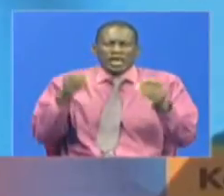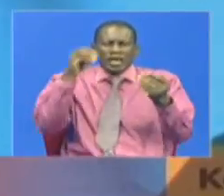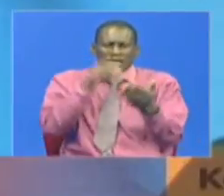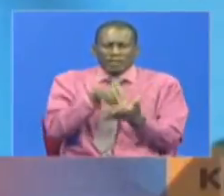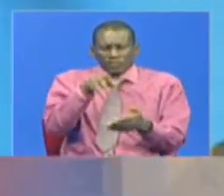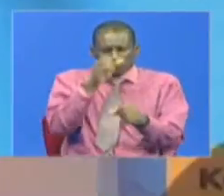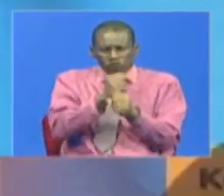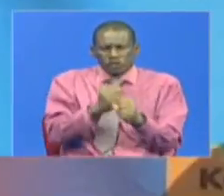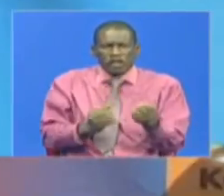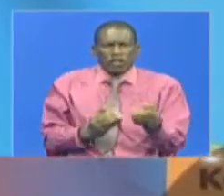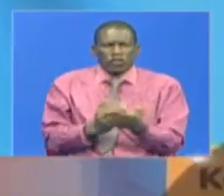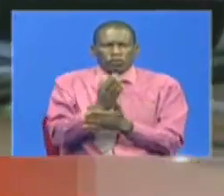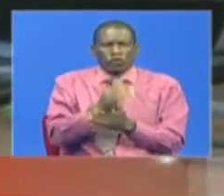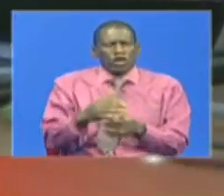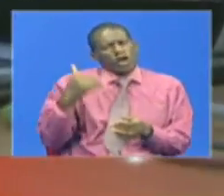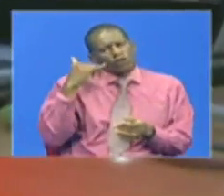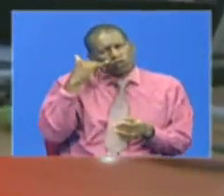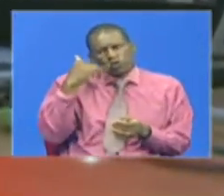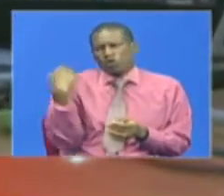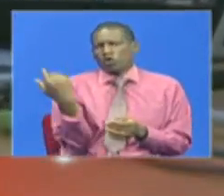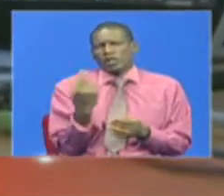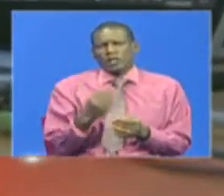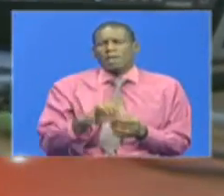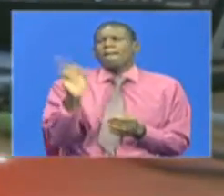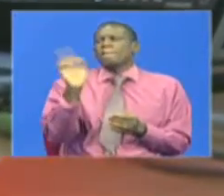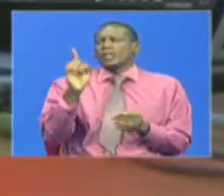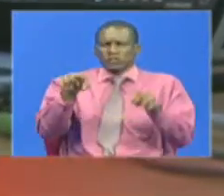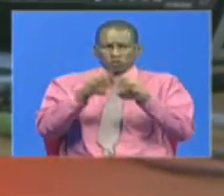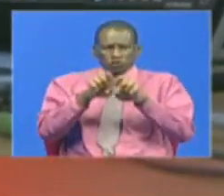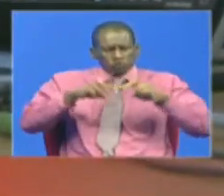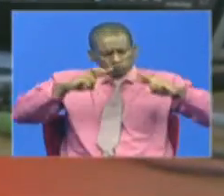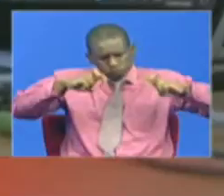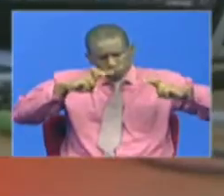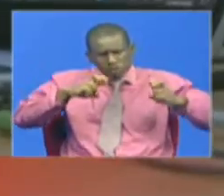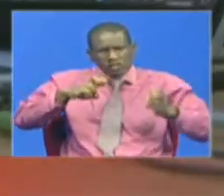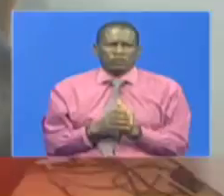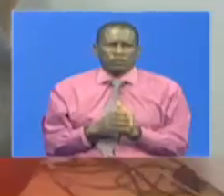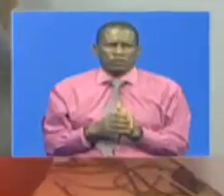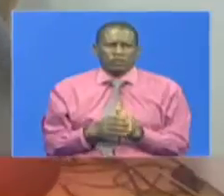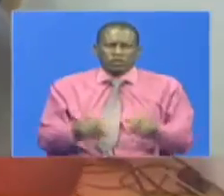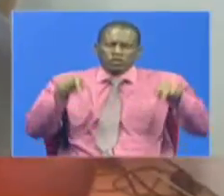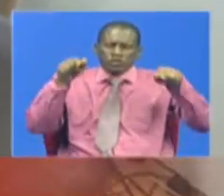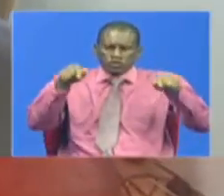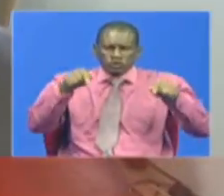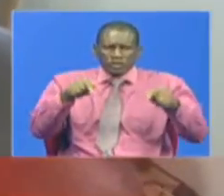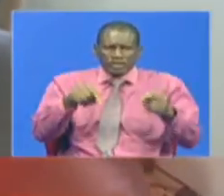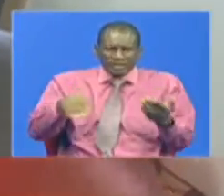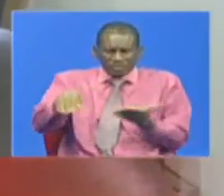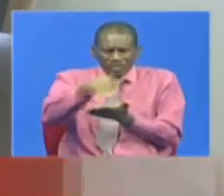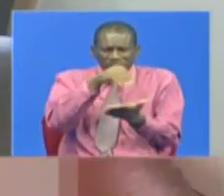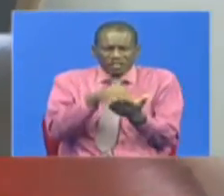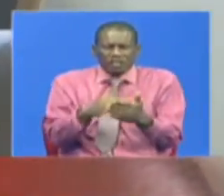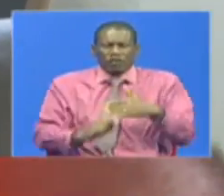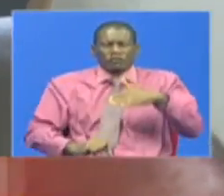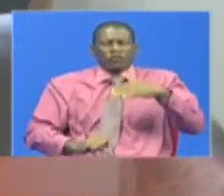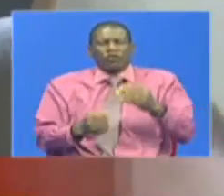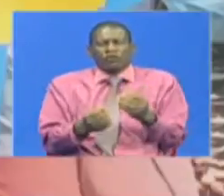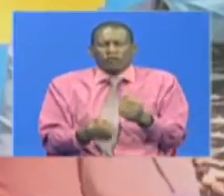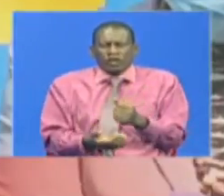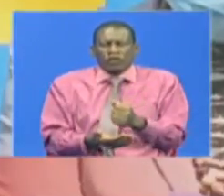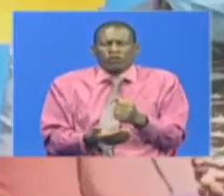through just a mobile phone. Wizara pia itachunguza kupungua kwa simu zinazopigwa. Huduma ya afya